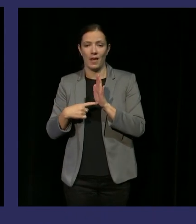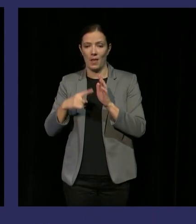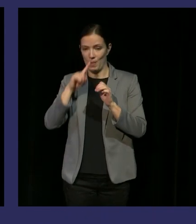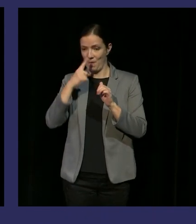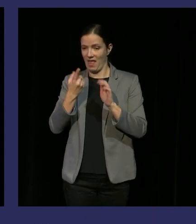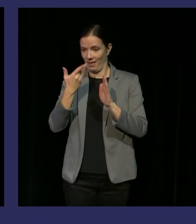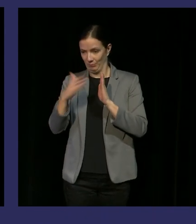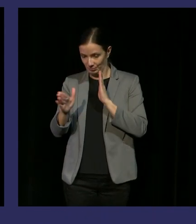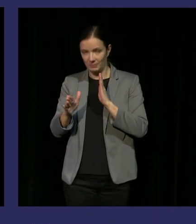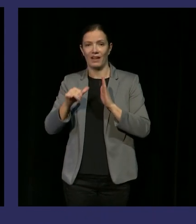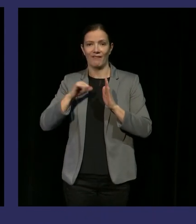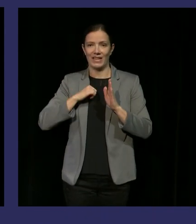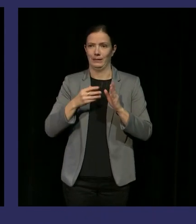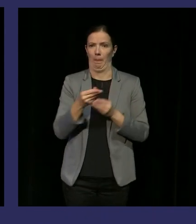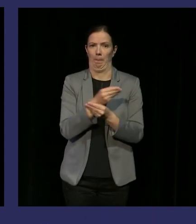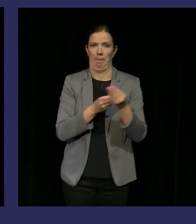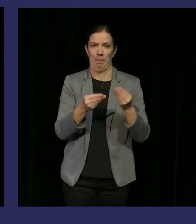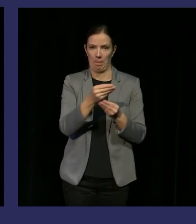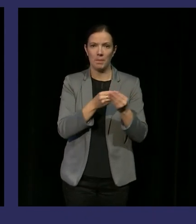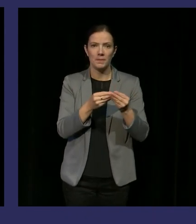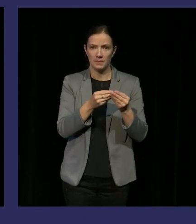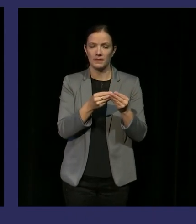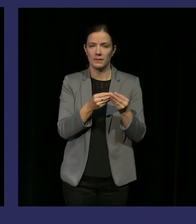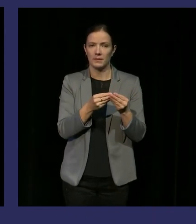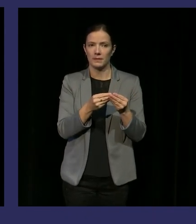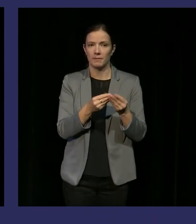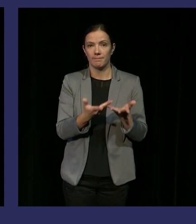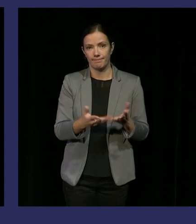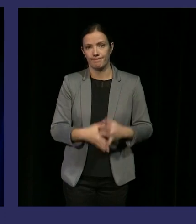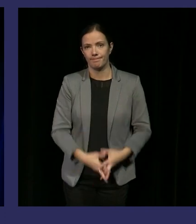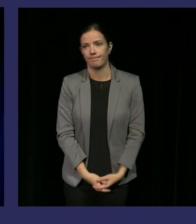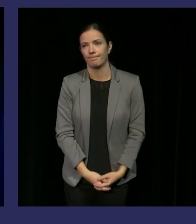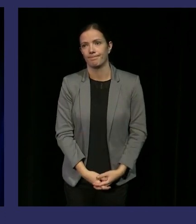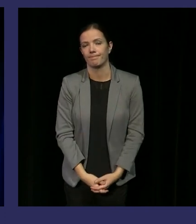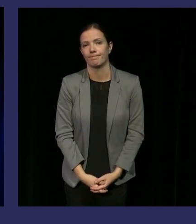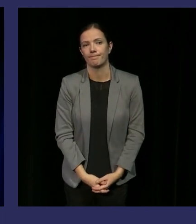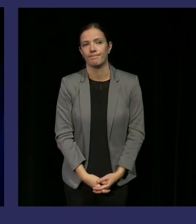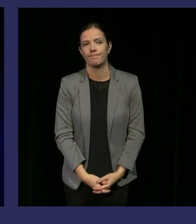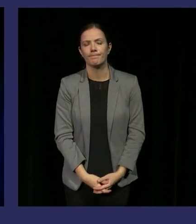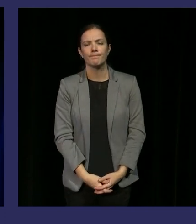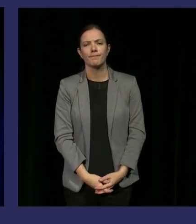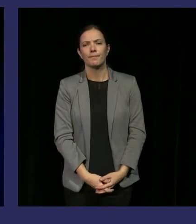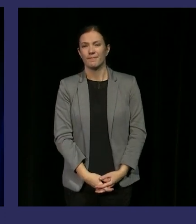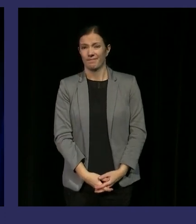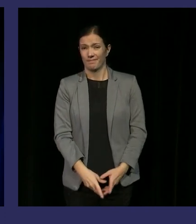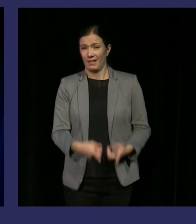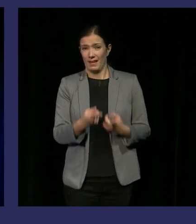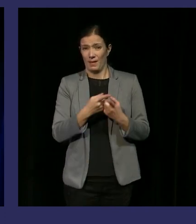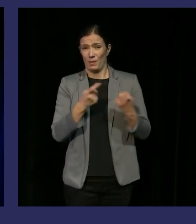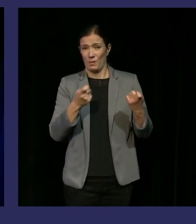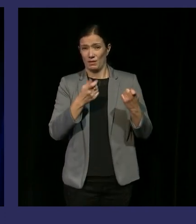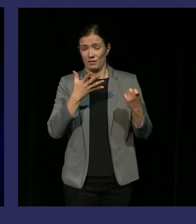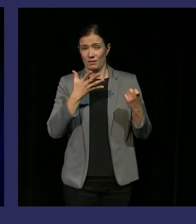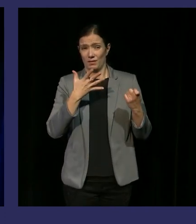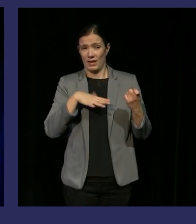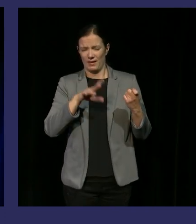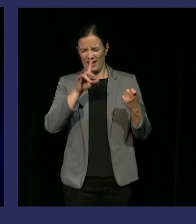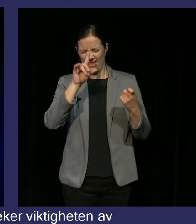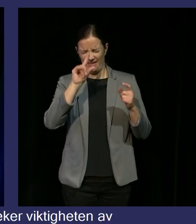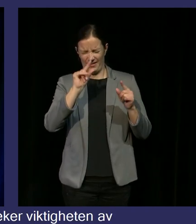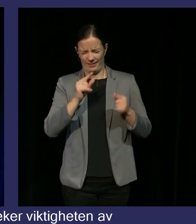det første som ryker hvis det trang økonomi I kommunen. Ja. det noen som vil prøve seg på, eller nei,